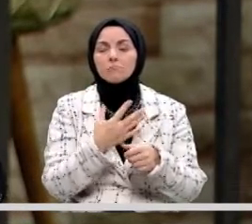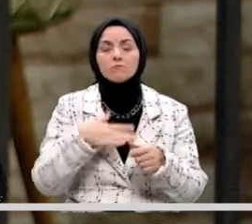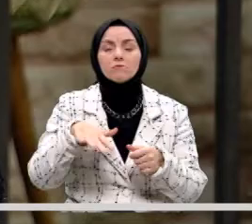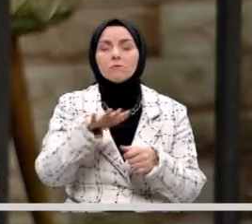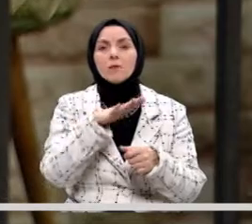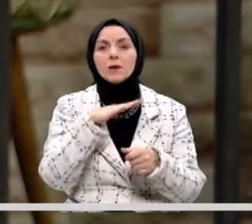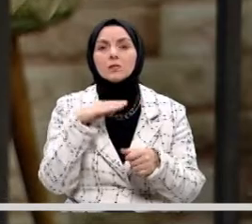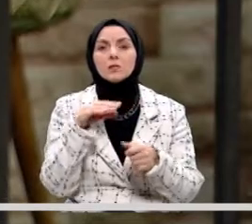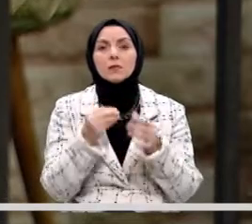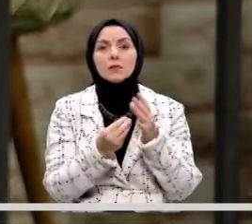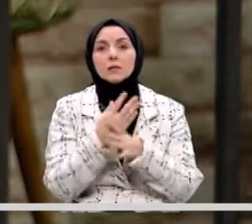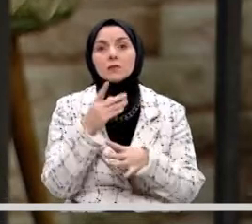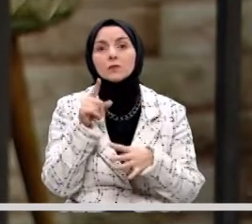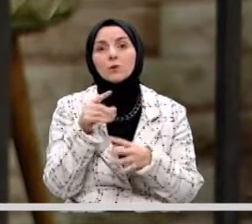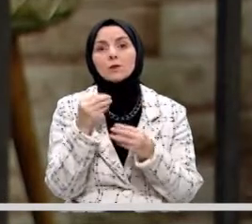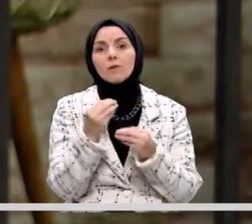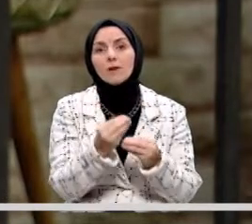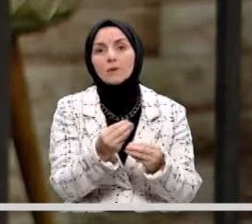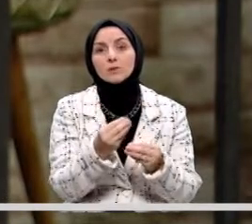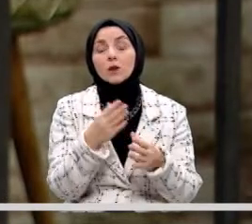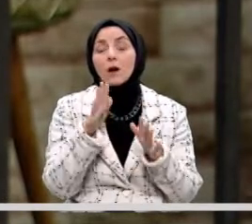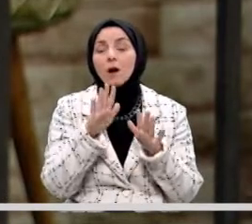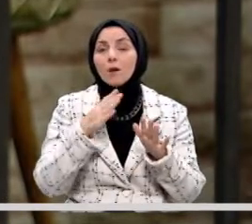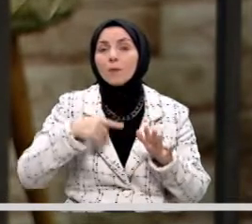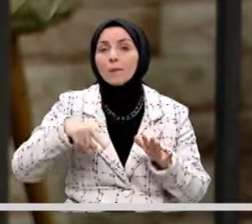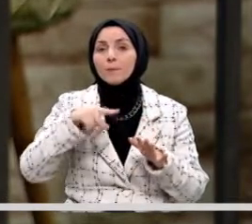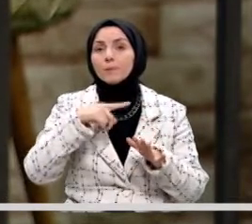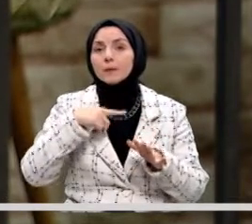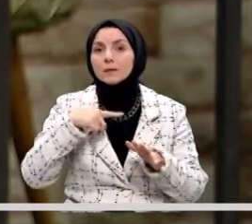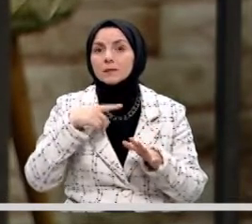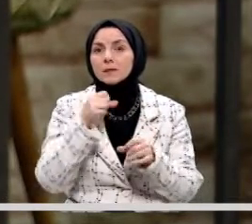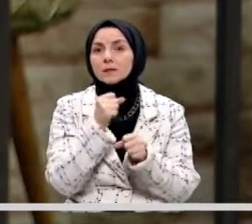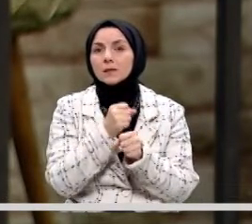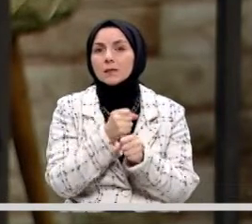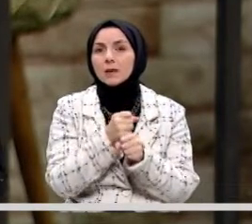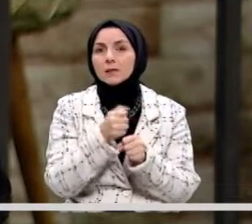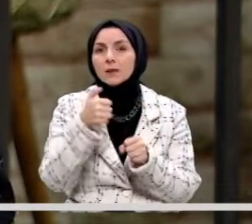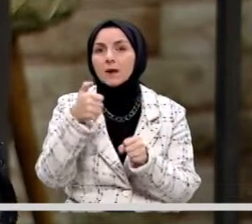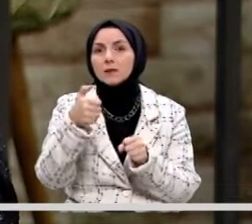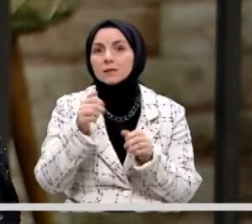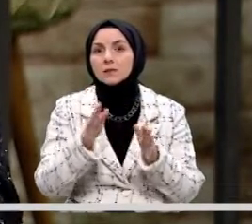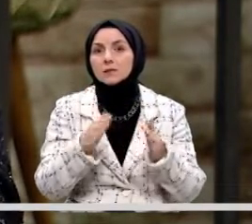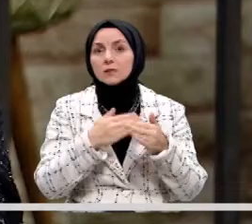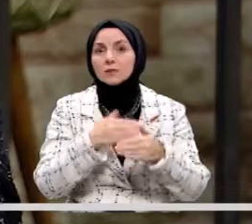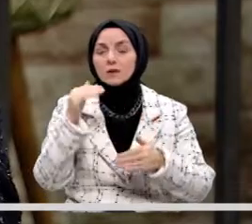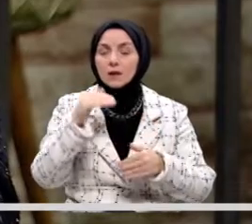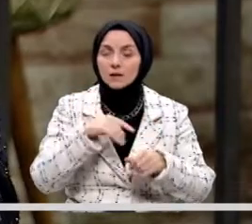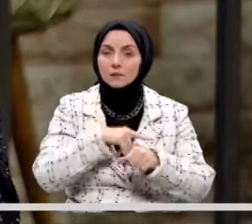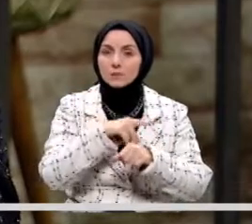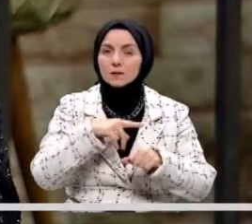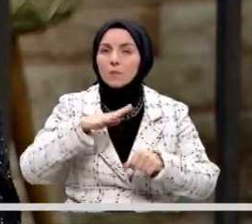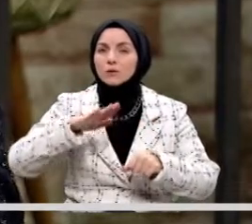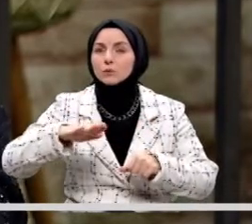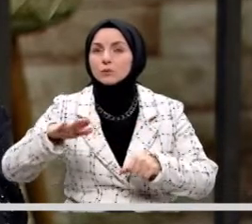Biz genellikle ortaokul dönemine başladığında yani 5 yaşının 5 sınıf 6 sınıfa geldiğinde çocuğun İçindeki bütün bu